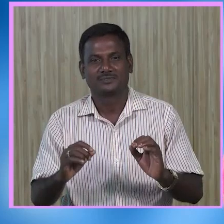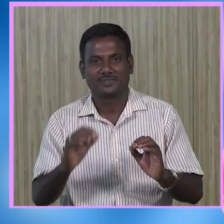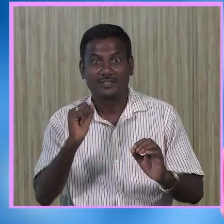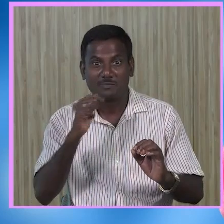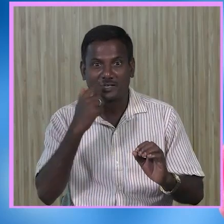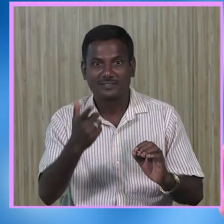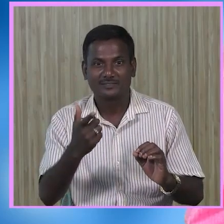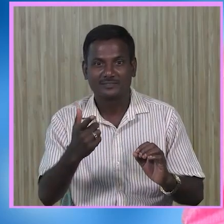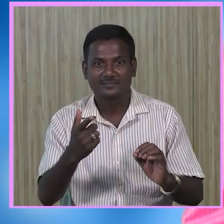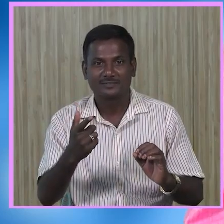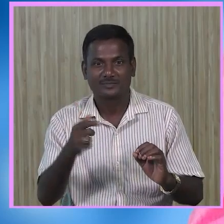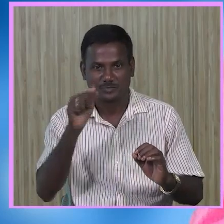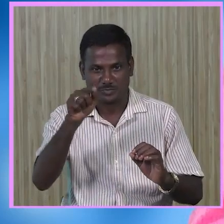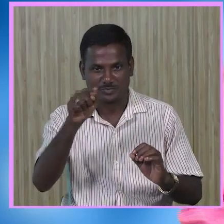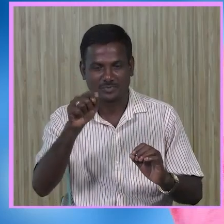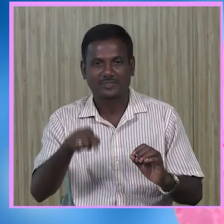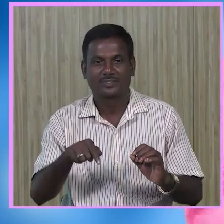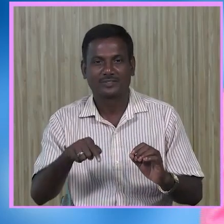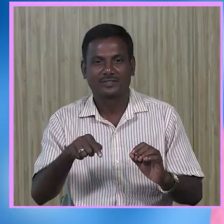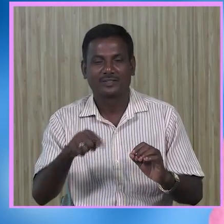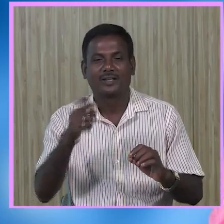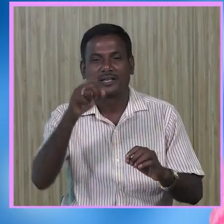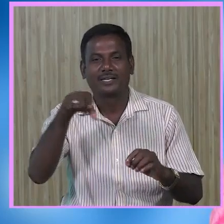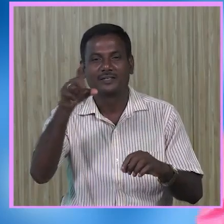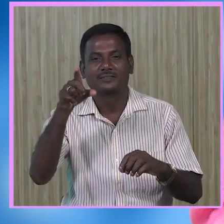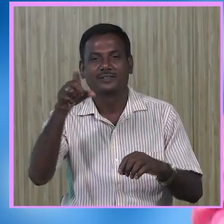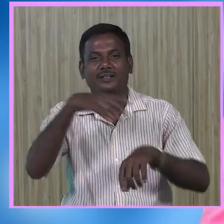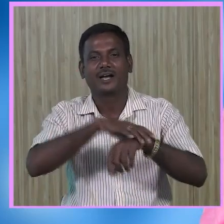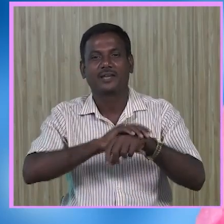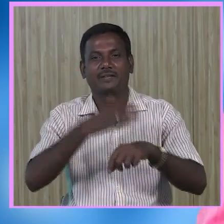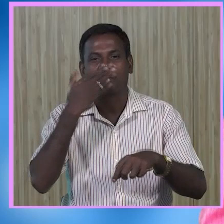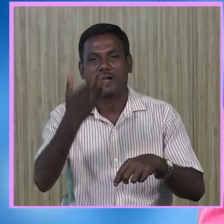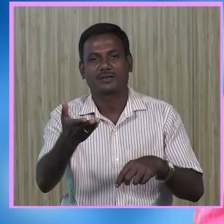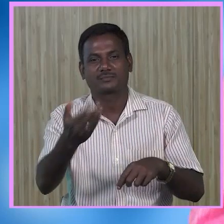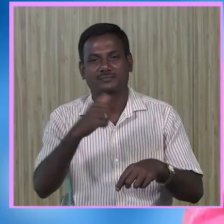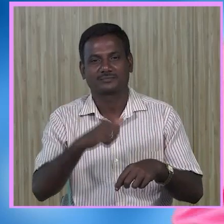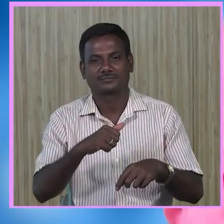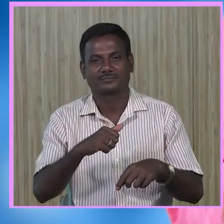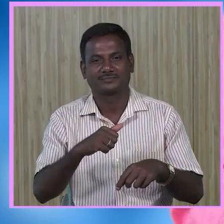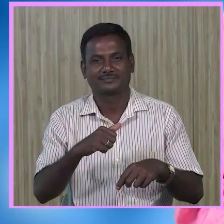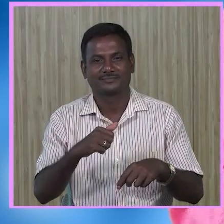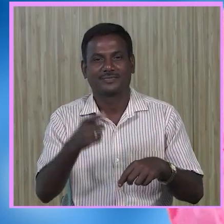பாடம் தானே கேட்குறீங்க? உங்களுடைய 8ஆம் வகுப்பு அறிவியல் புத்தகத்தில்